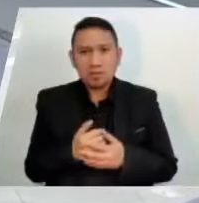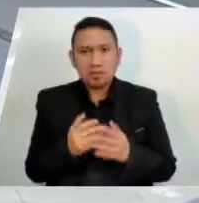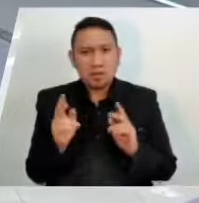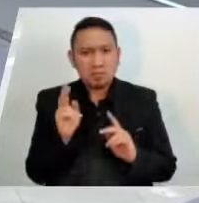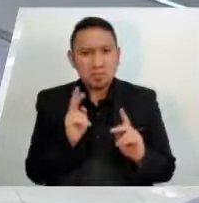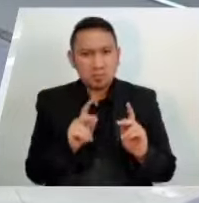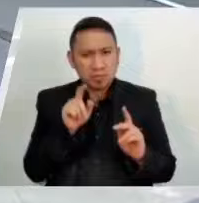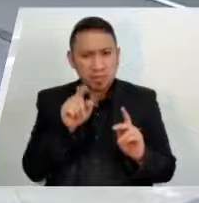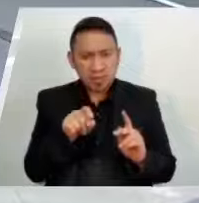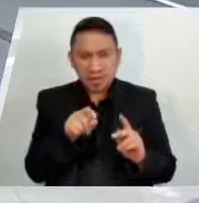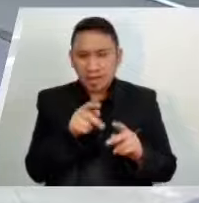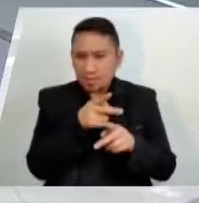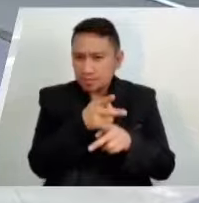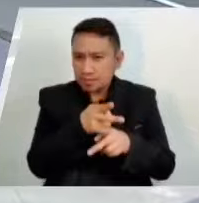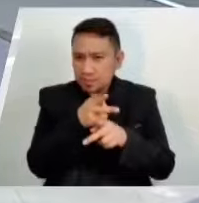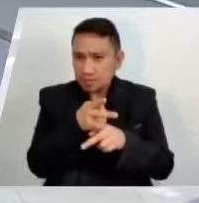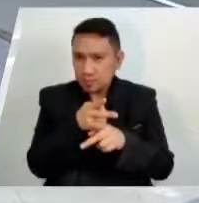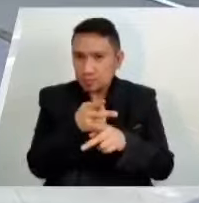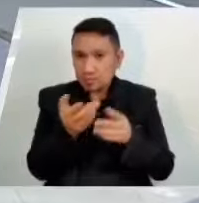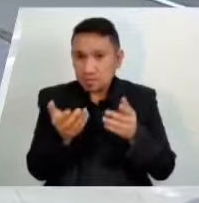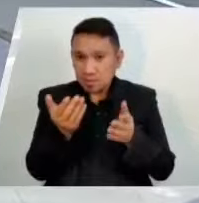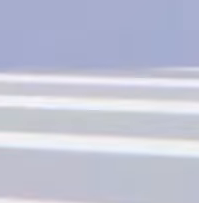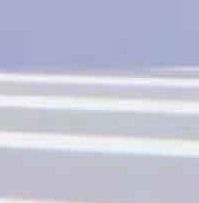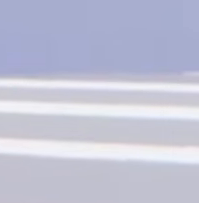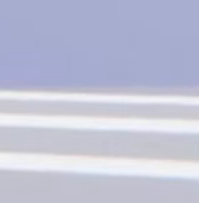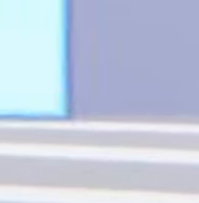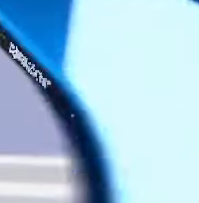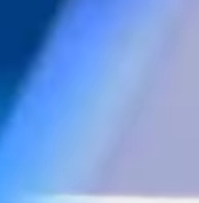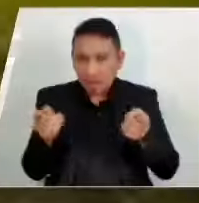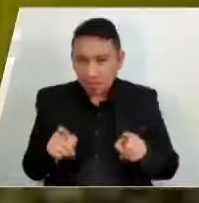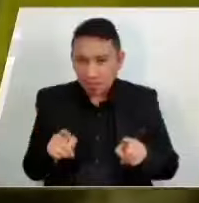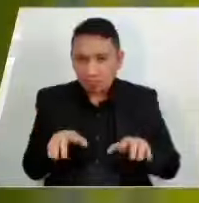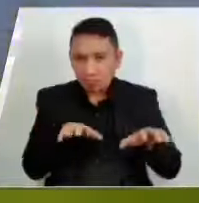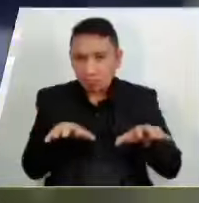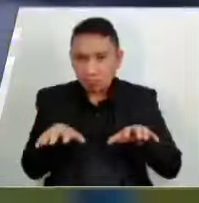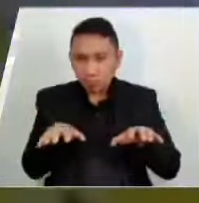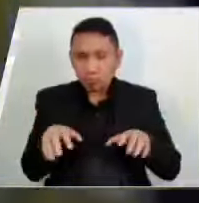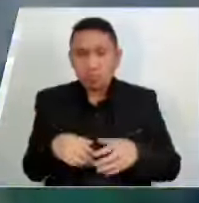posibleng aftershocks. Ating saksihan!